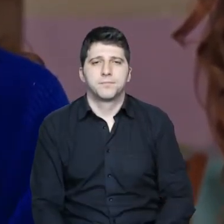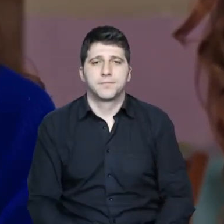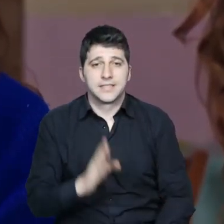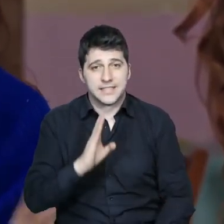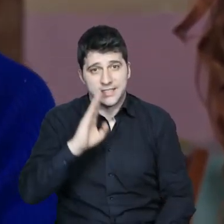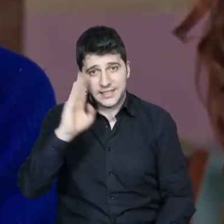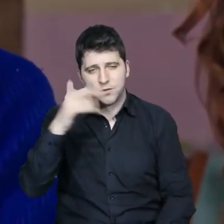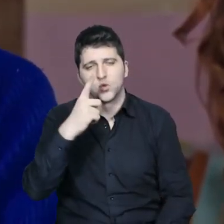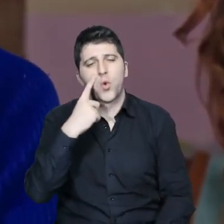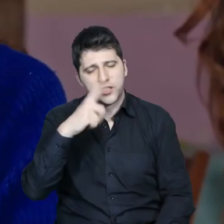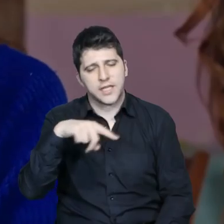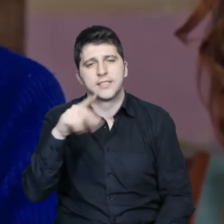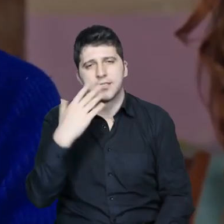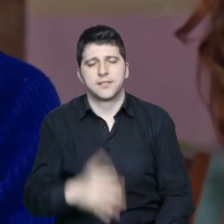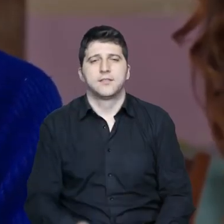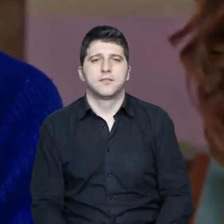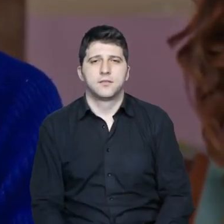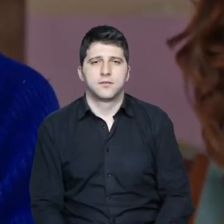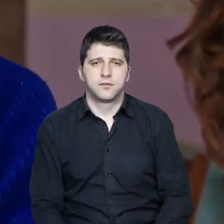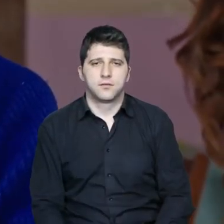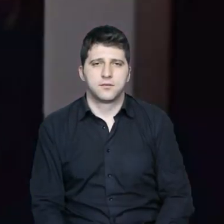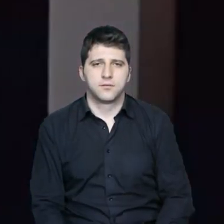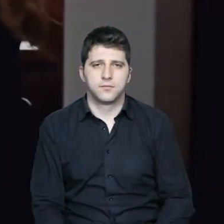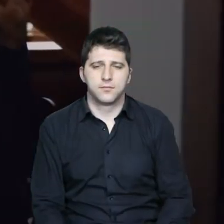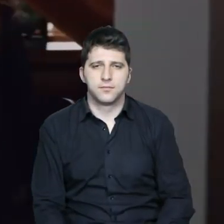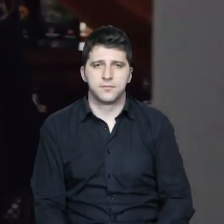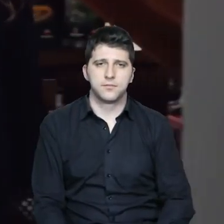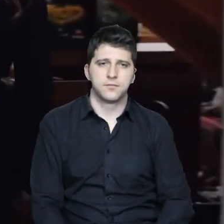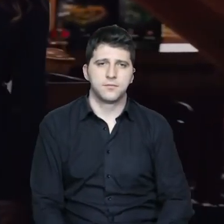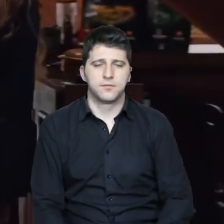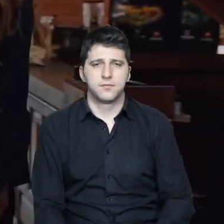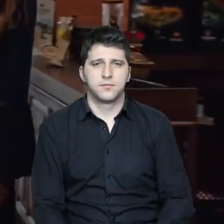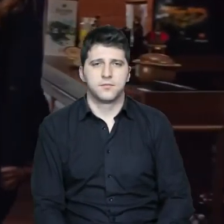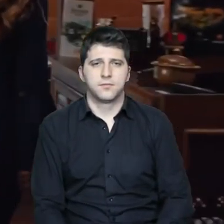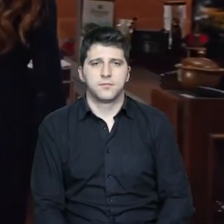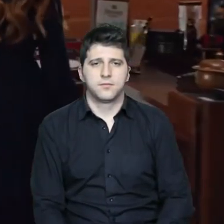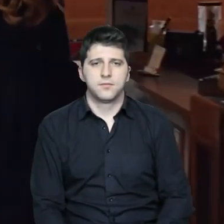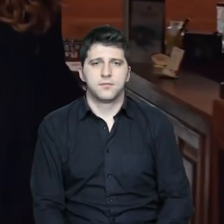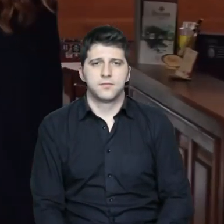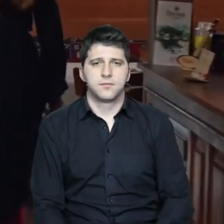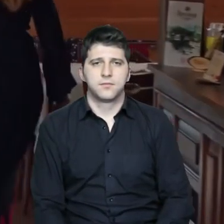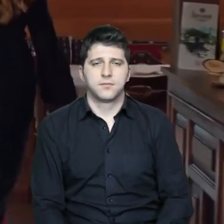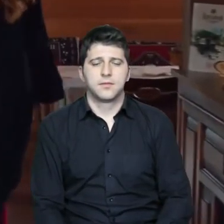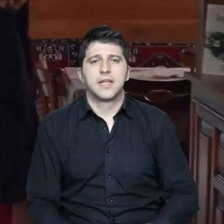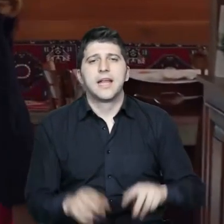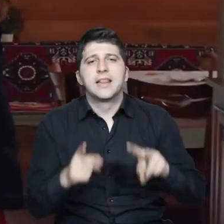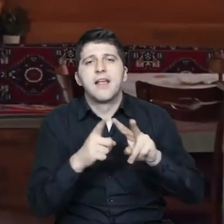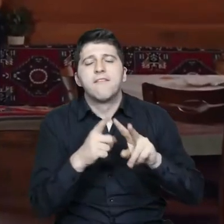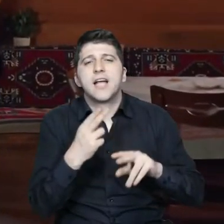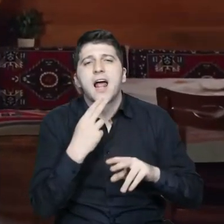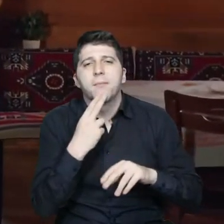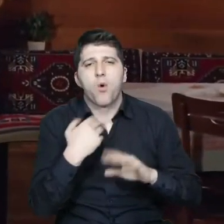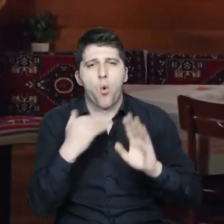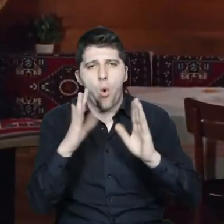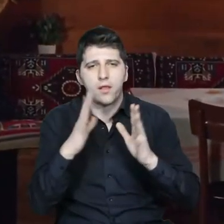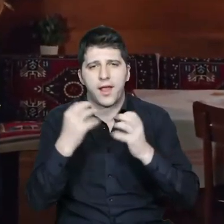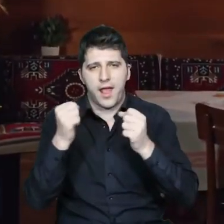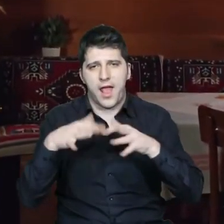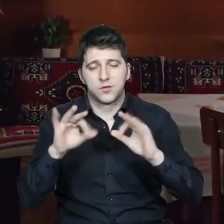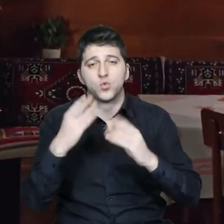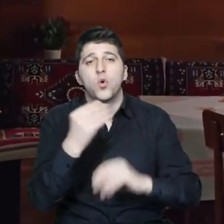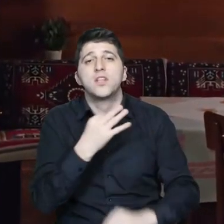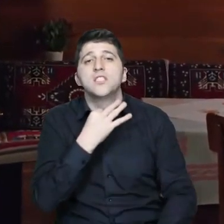Gittiğimiz zaman göreceksiniz artık. Neveser konakta çiçeklerle meşgul. Neveser Hanım. Odama yerleştim.